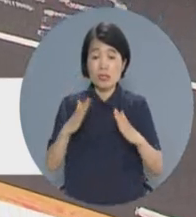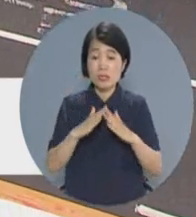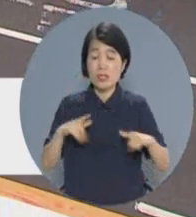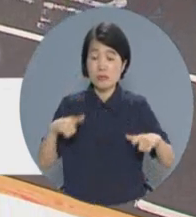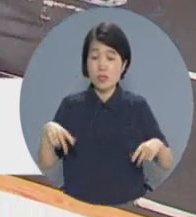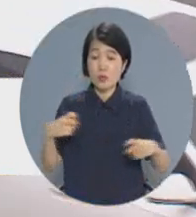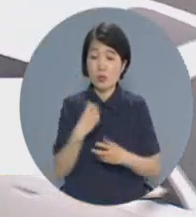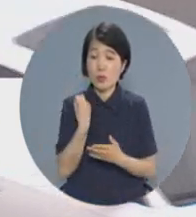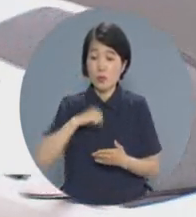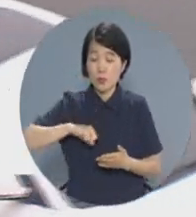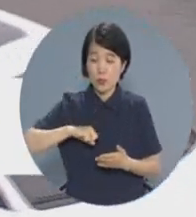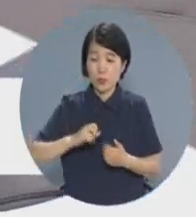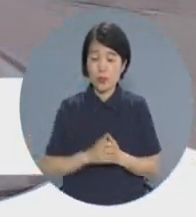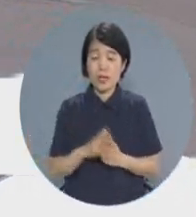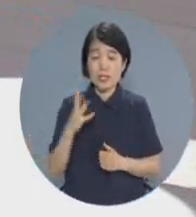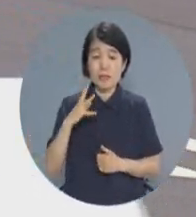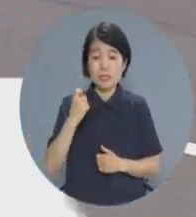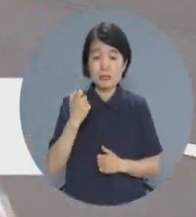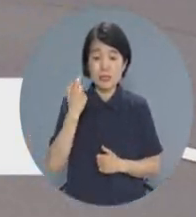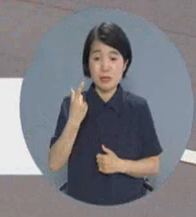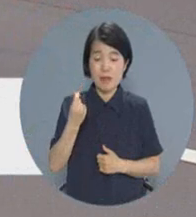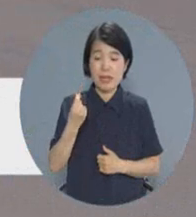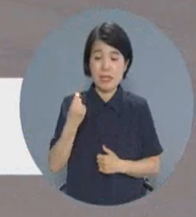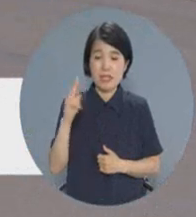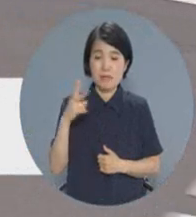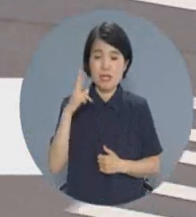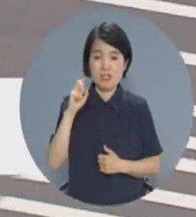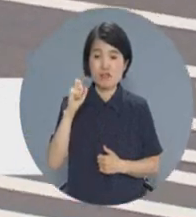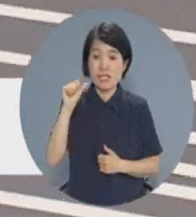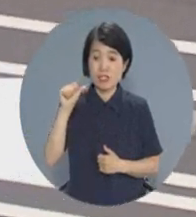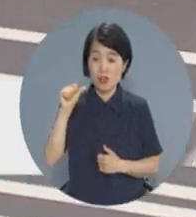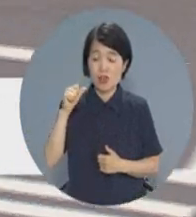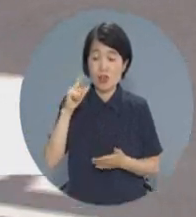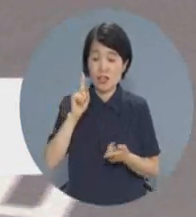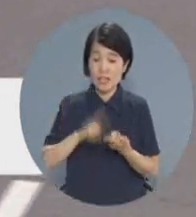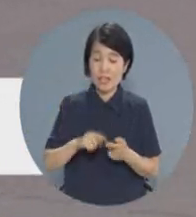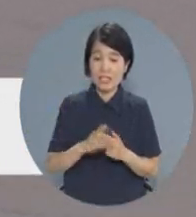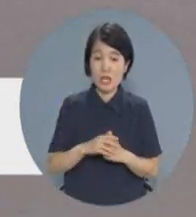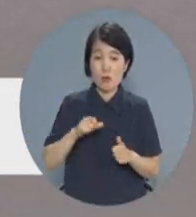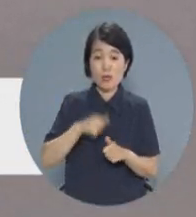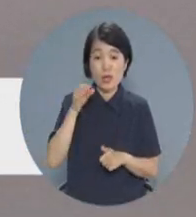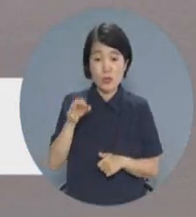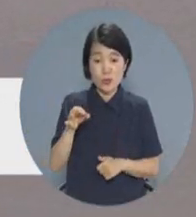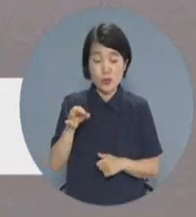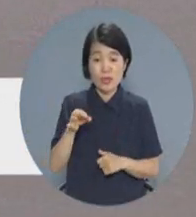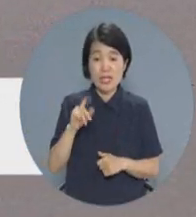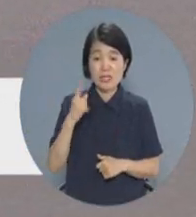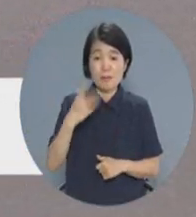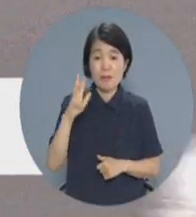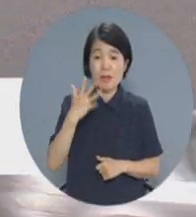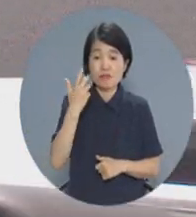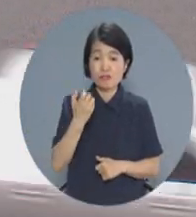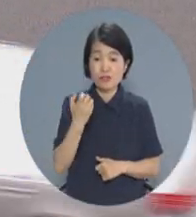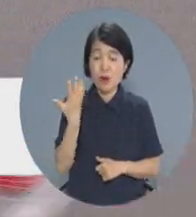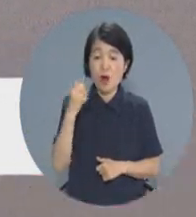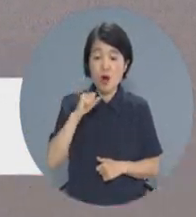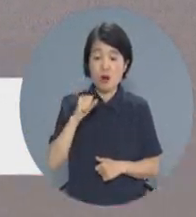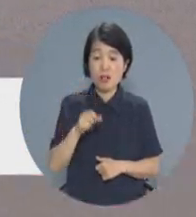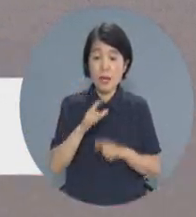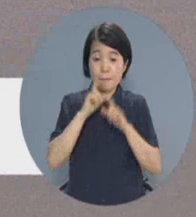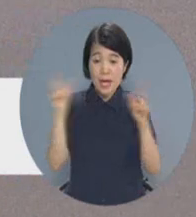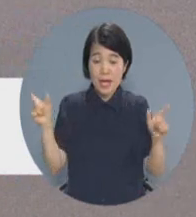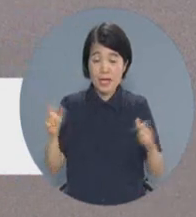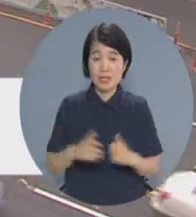지역 교통법규 위반 378만 265건에 대해 과태료와 범칙금 1,890억여 원이